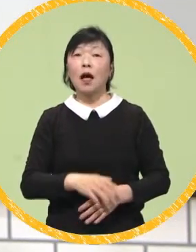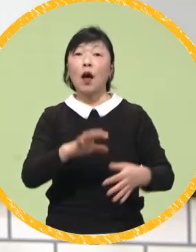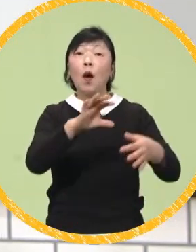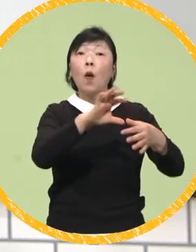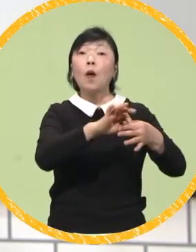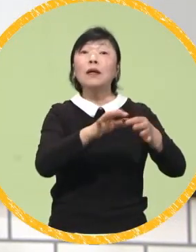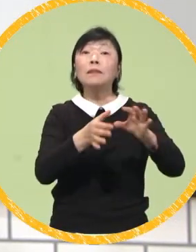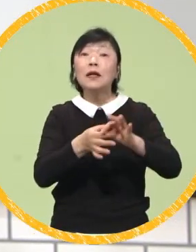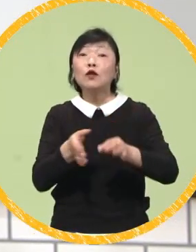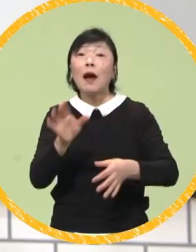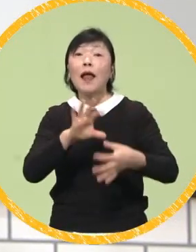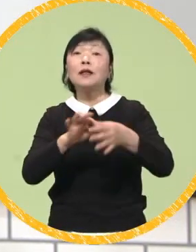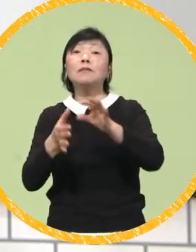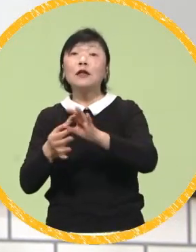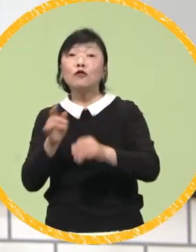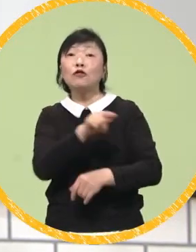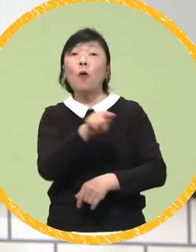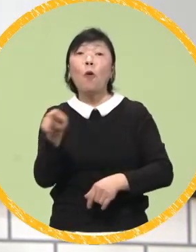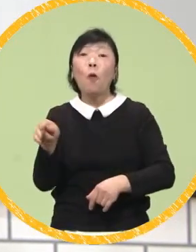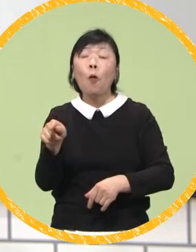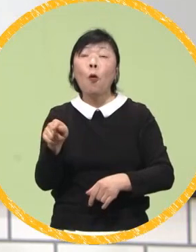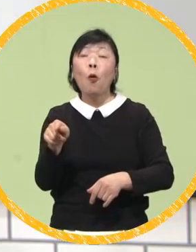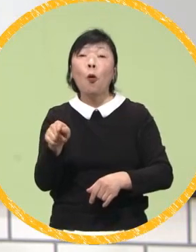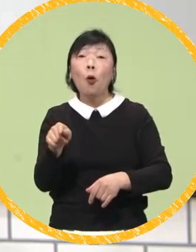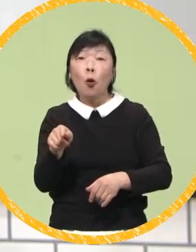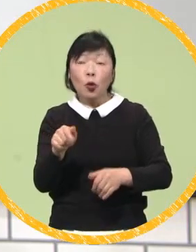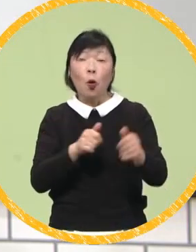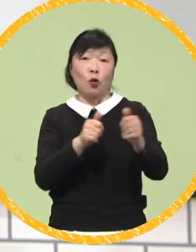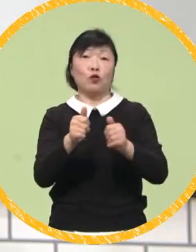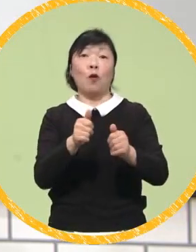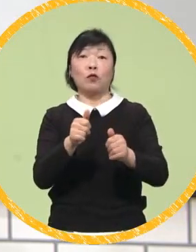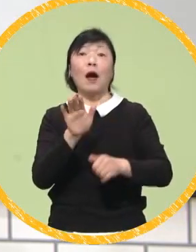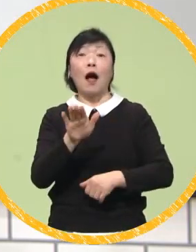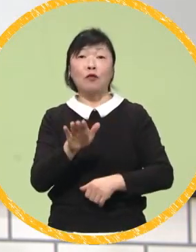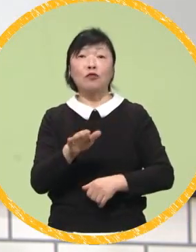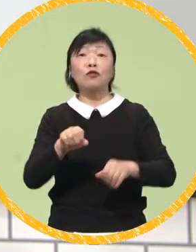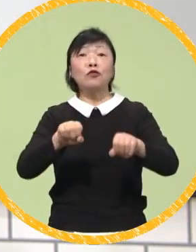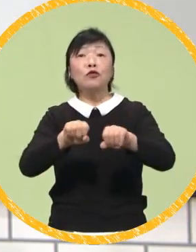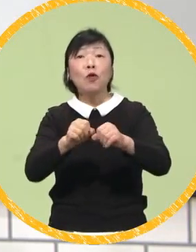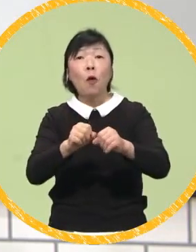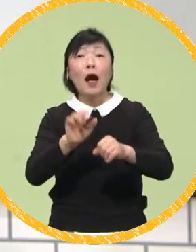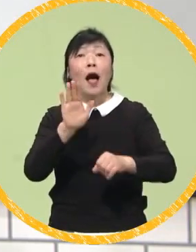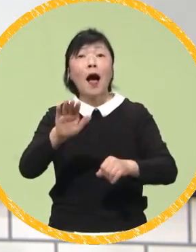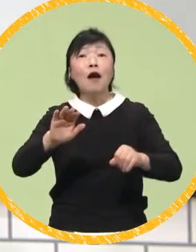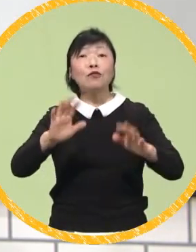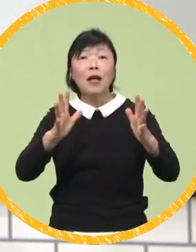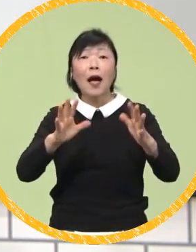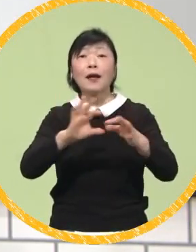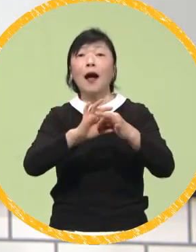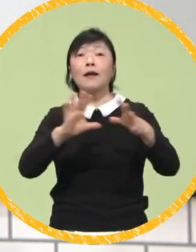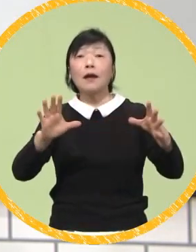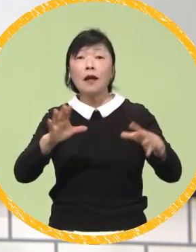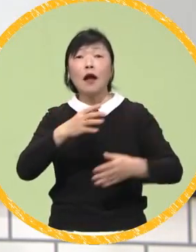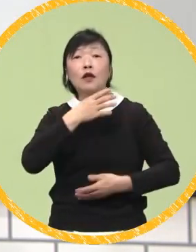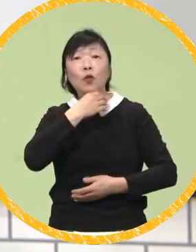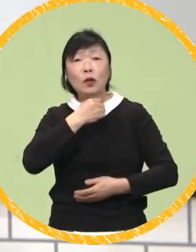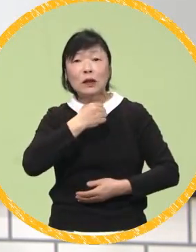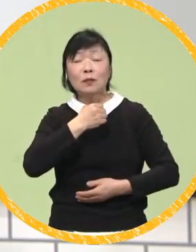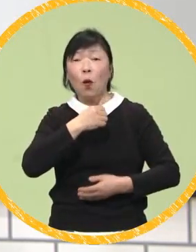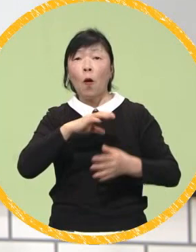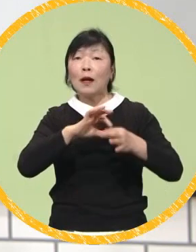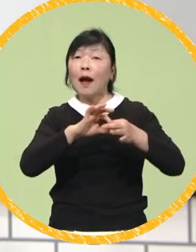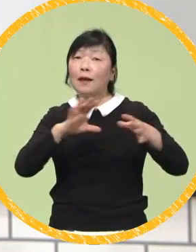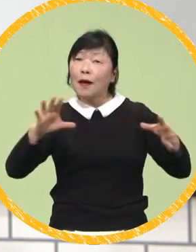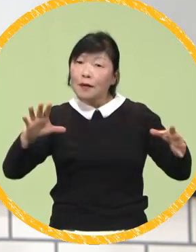パラリンピック両方の種目になってるんですけどあの障害のあるなしに関わらずまた年齢体力に関係なくですね